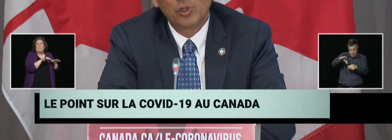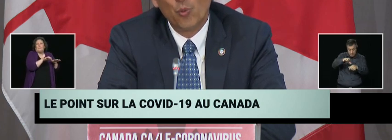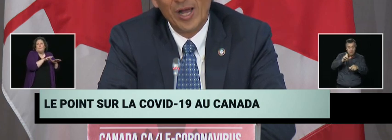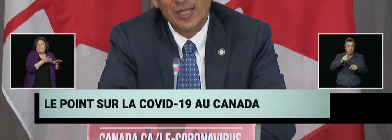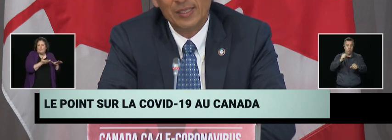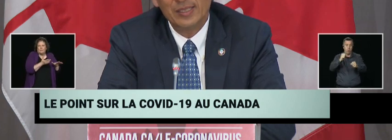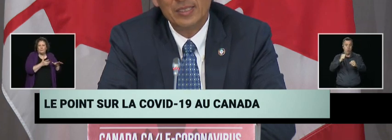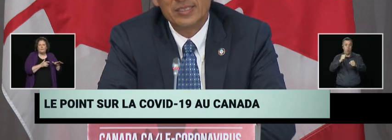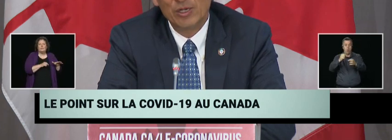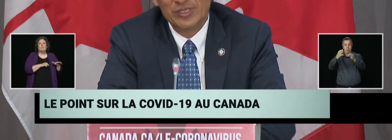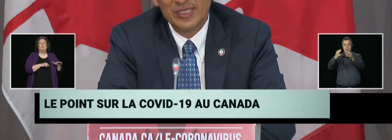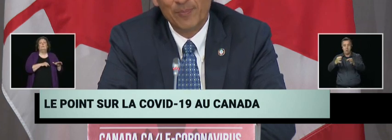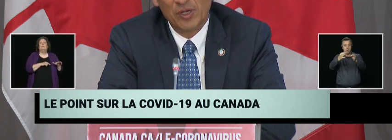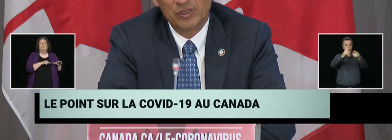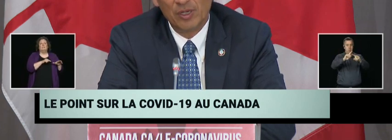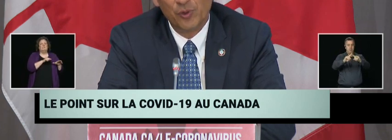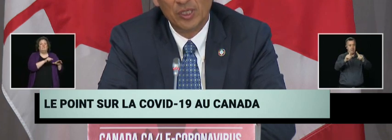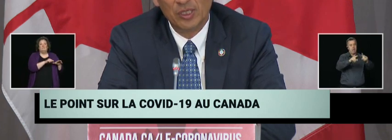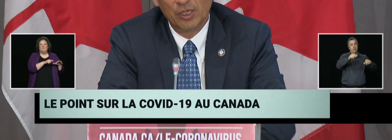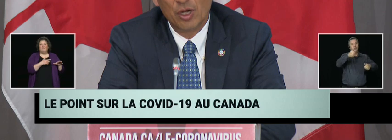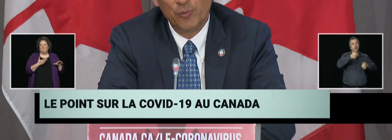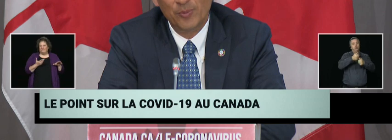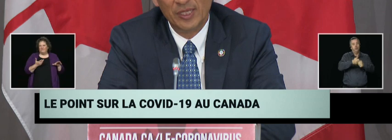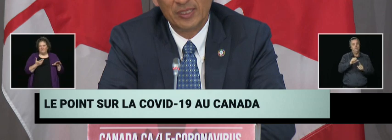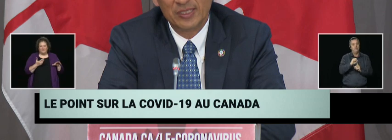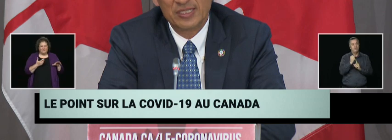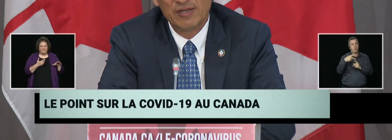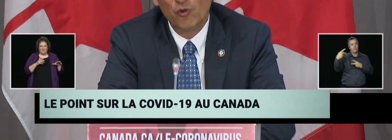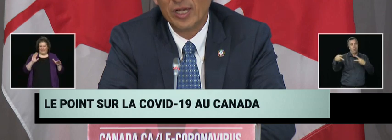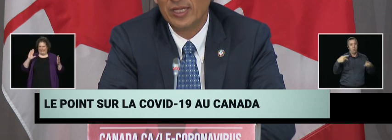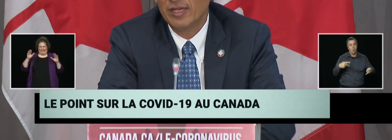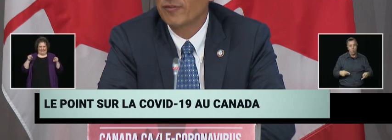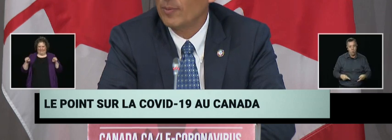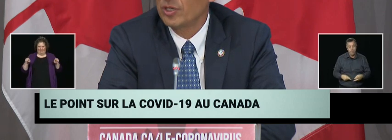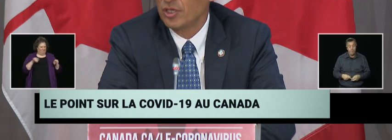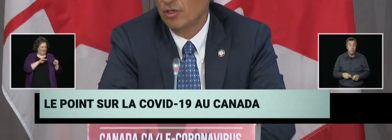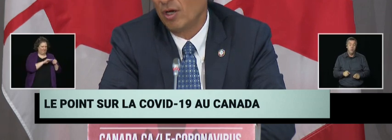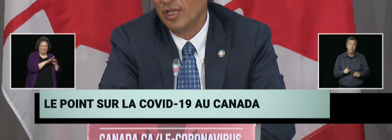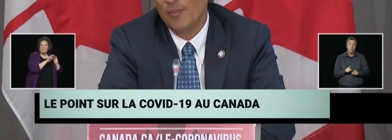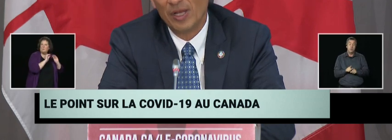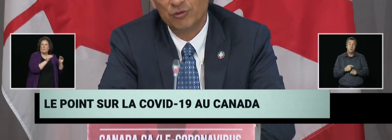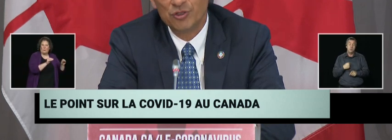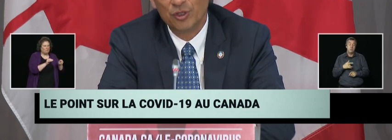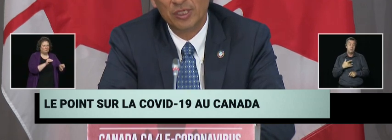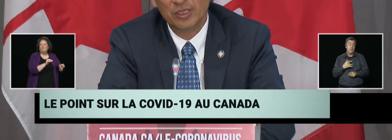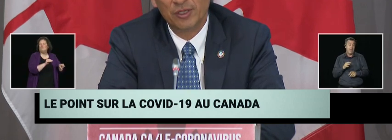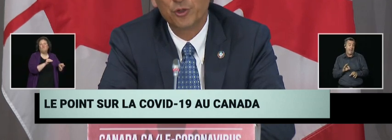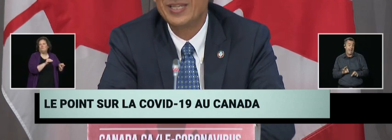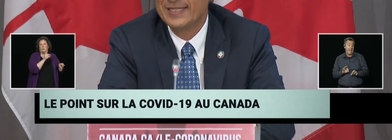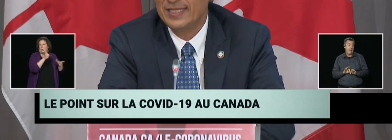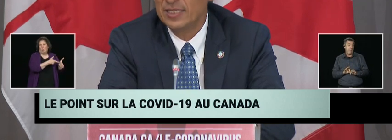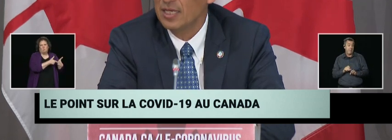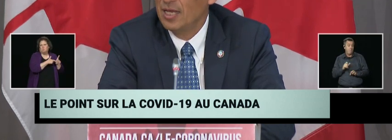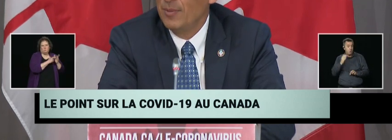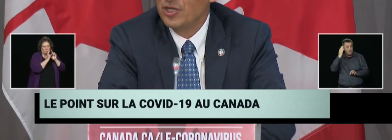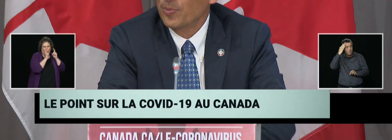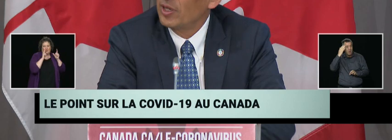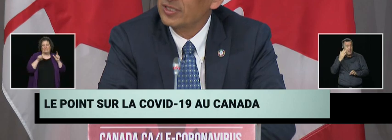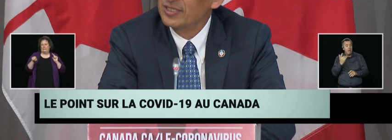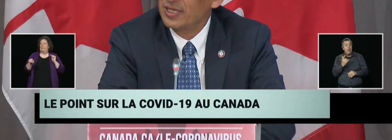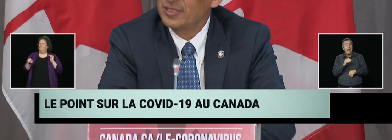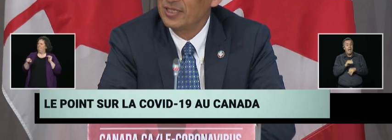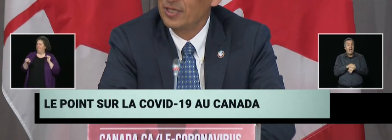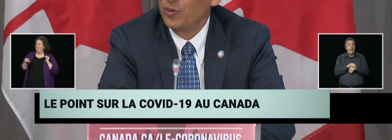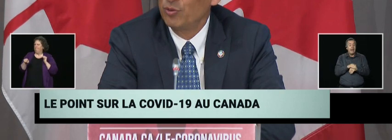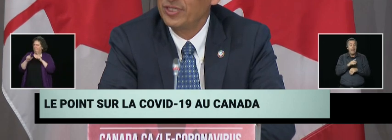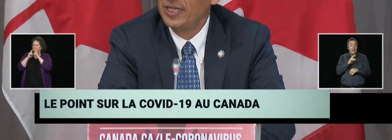Pour moi, c'est aussi important pour le grand public de savoir qu'en anglais, on parle toujours de « three seas », mais je